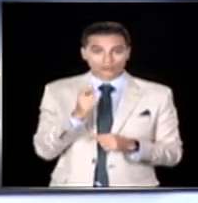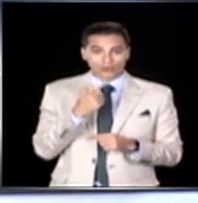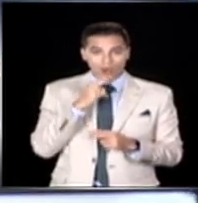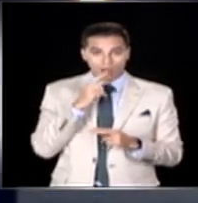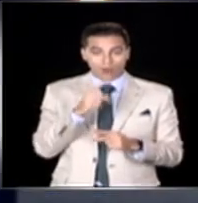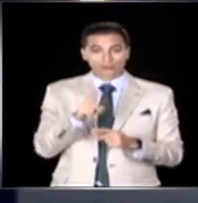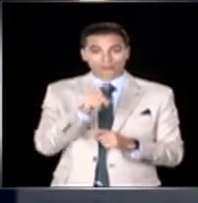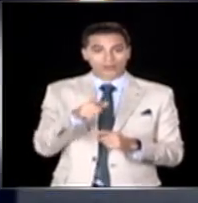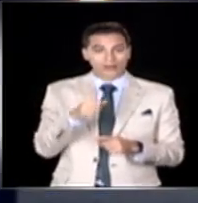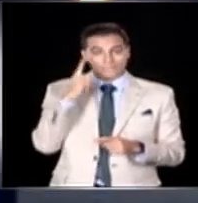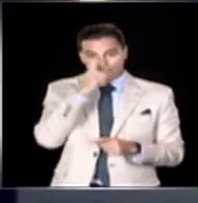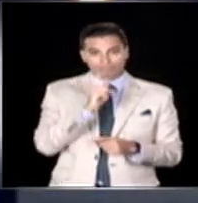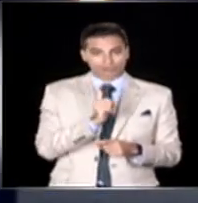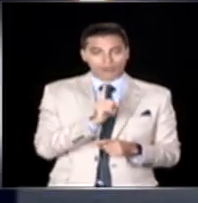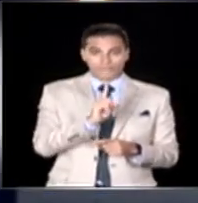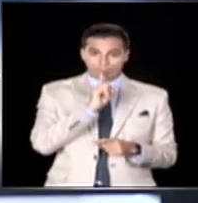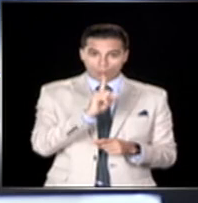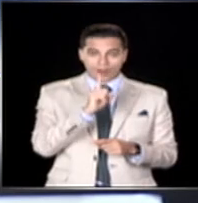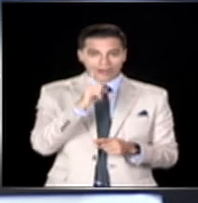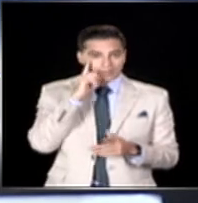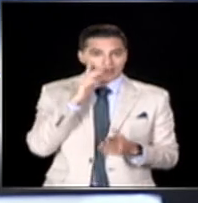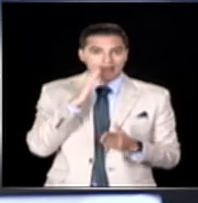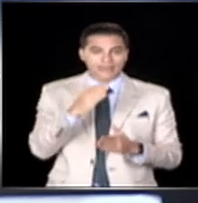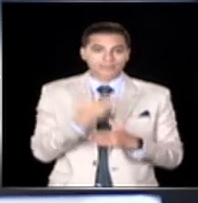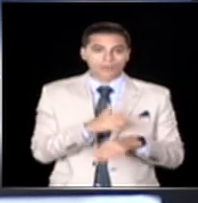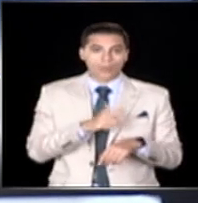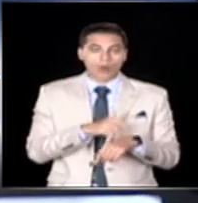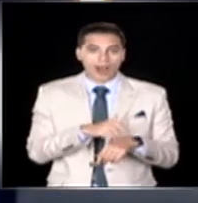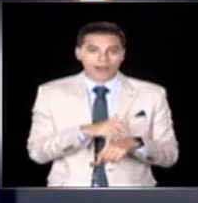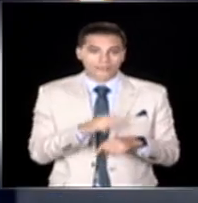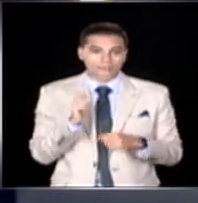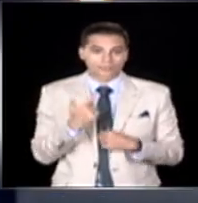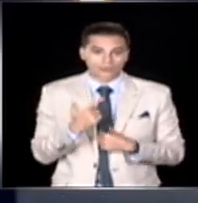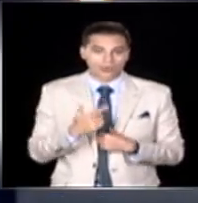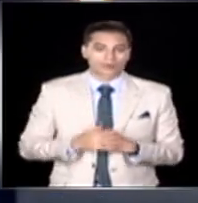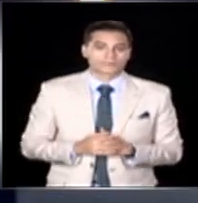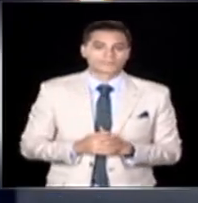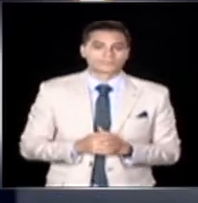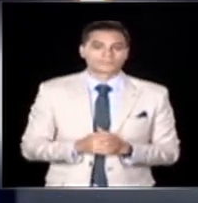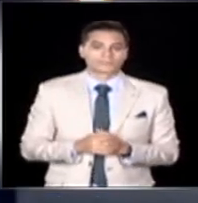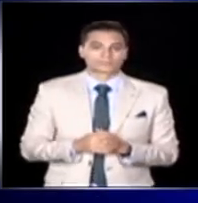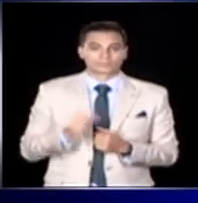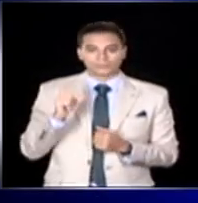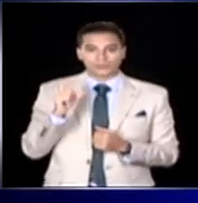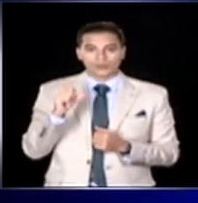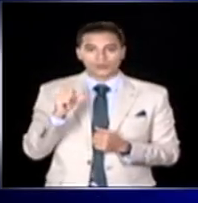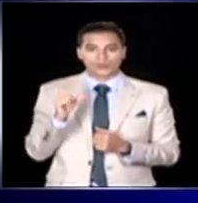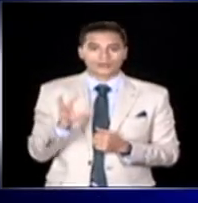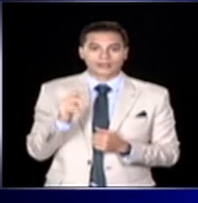مش صعبة ولكن مشكلتها في التركيز والوقت. تمام، اتفقنا؟ تمام. نورهان شعبان